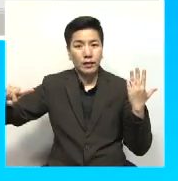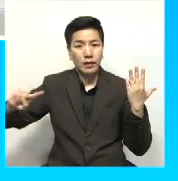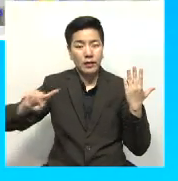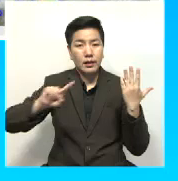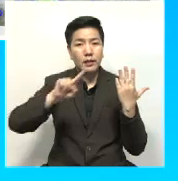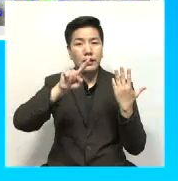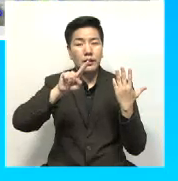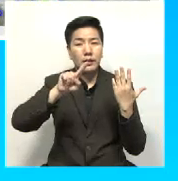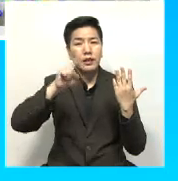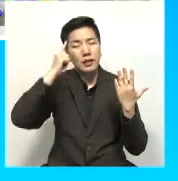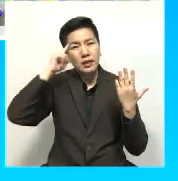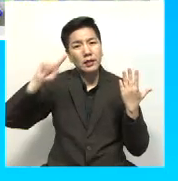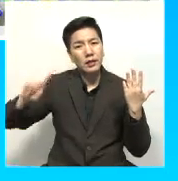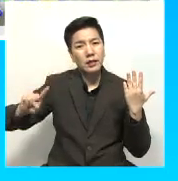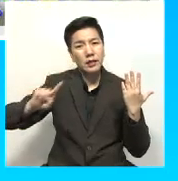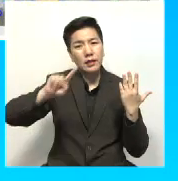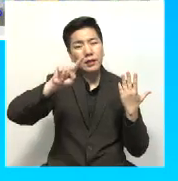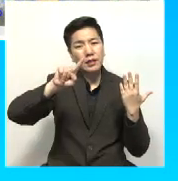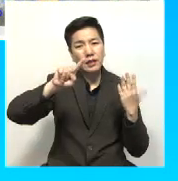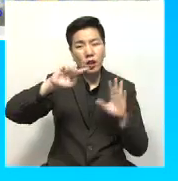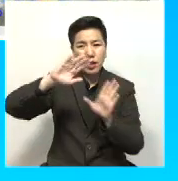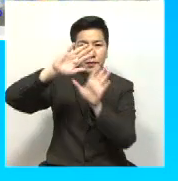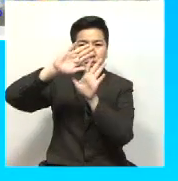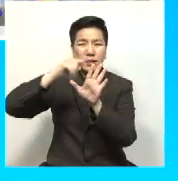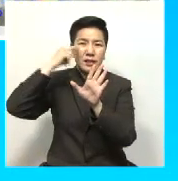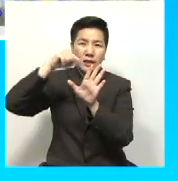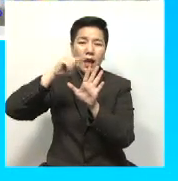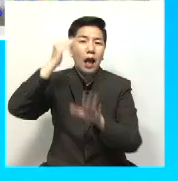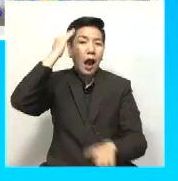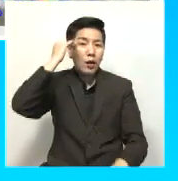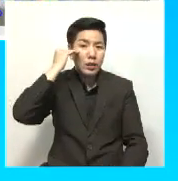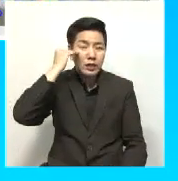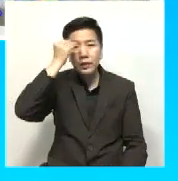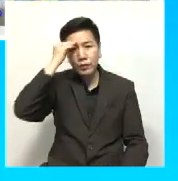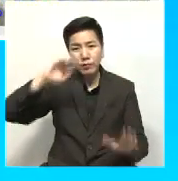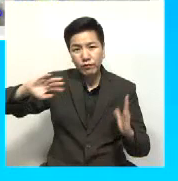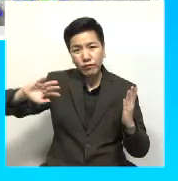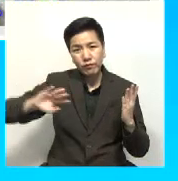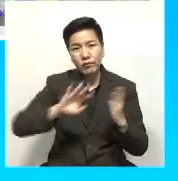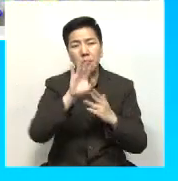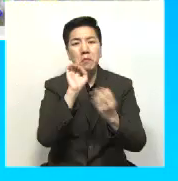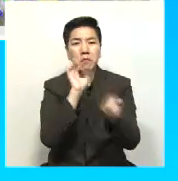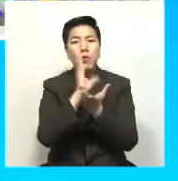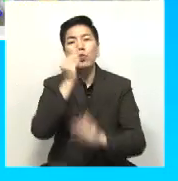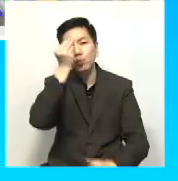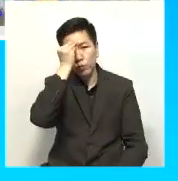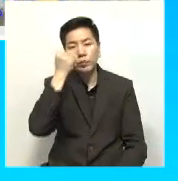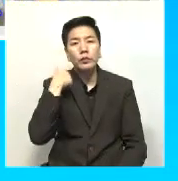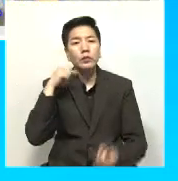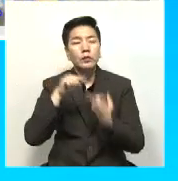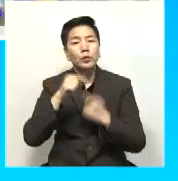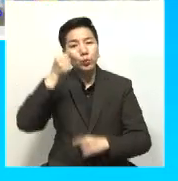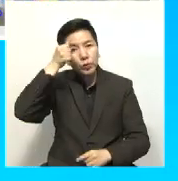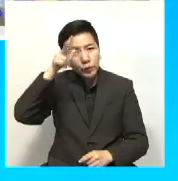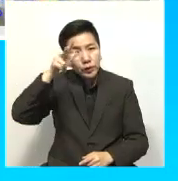างรอยต่อระหว่างช่องแคบระหว่างเกาหลีกับญี่ปุ่นอาจจะมีผลกระทบต่อญี่ปุ่นในระยะประมาณ 3-4